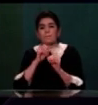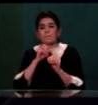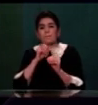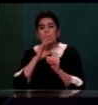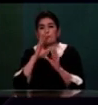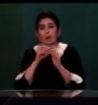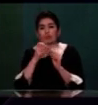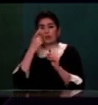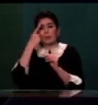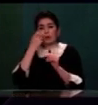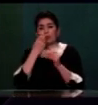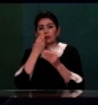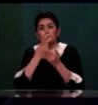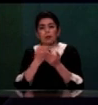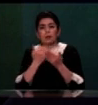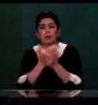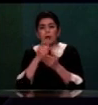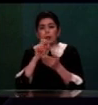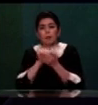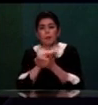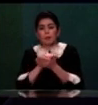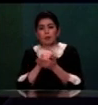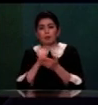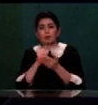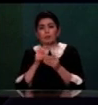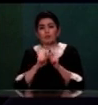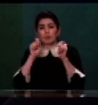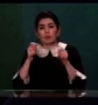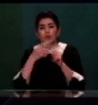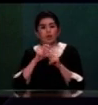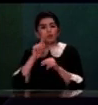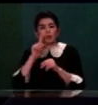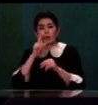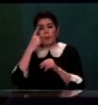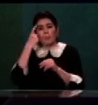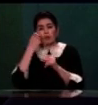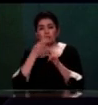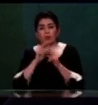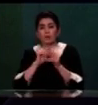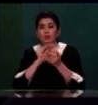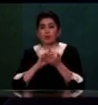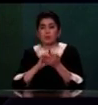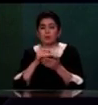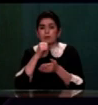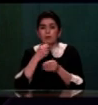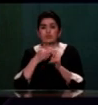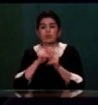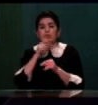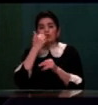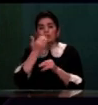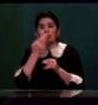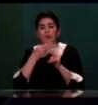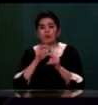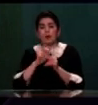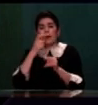olishingiz mumkin, lekin yangi papka yaratmoqchi bo'lsangiz yoki biror nima ma'lumot yozmoqchi bo'lsangiz, sizda demak